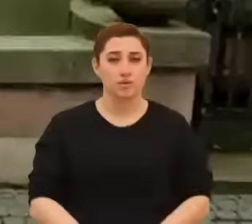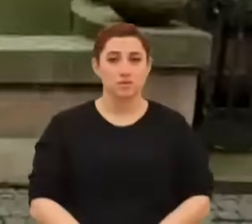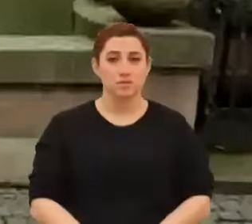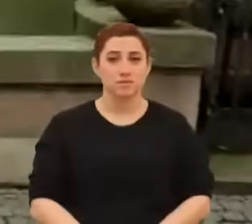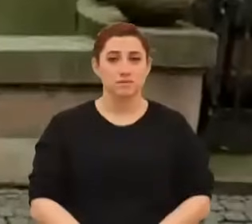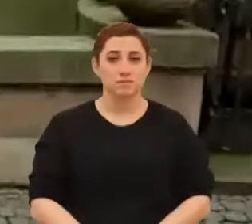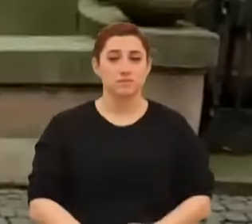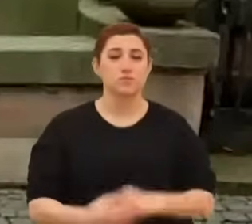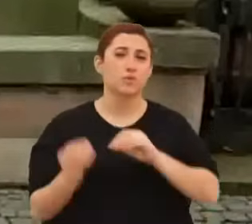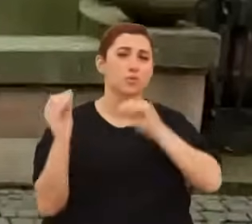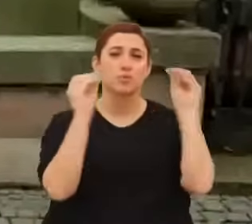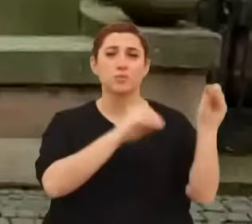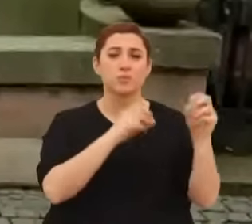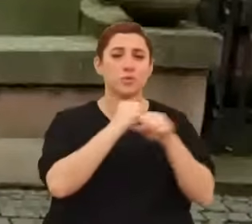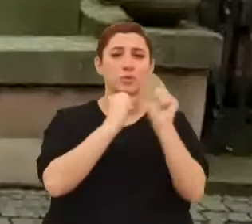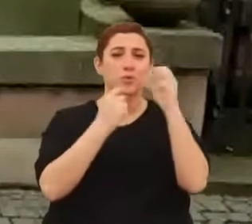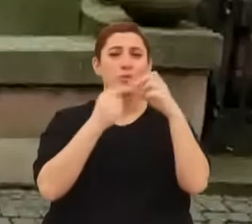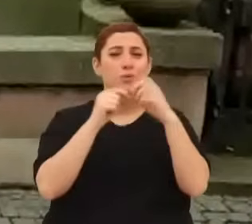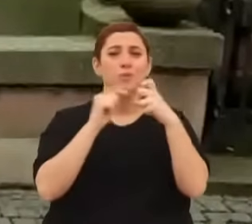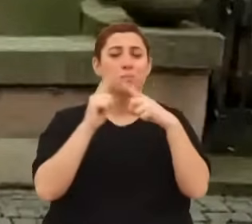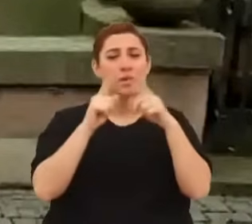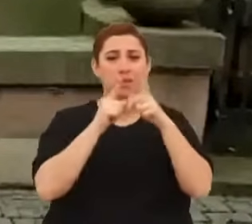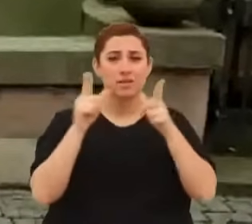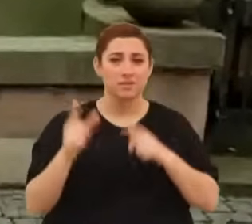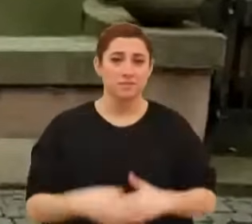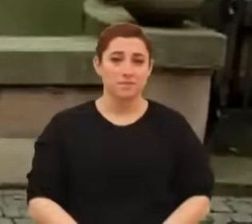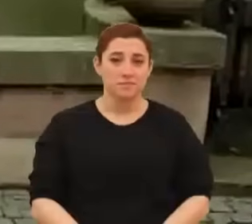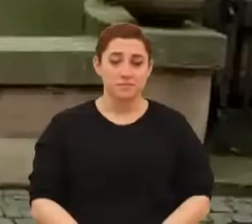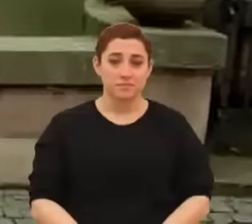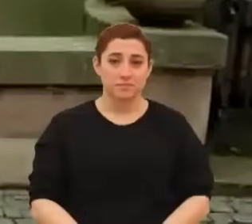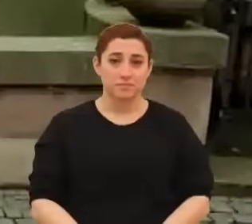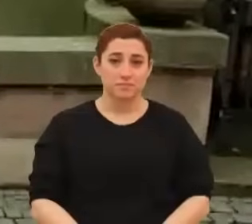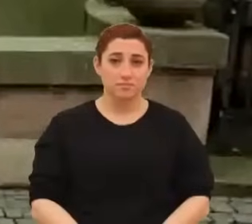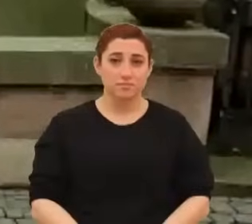ara soluklandıktan sonra elindeki saplı fırçayla tekrar işine devam etti.